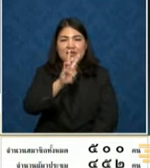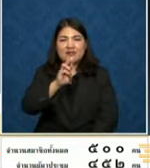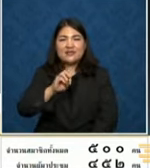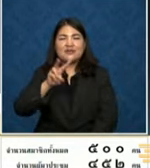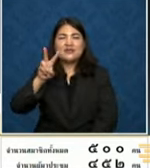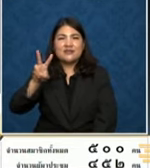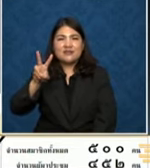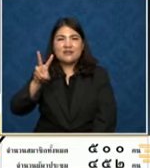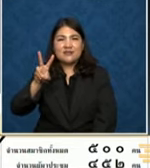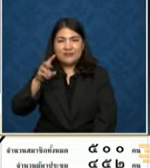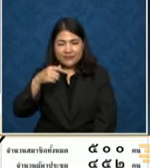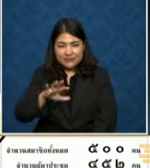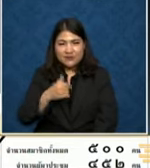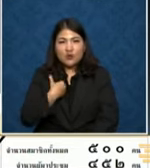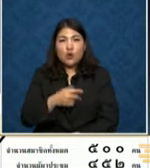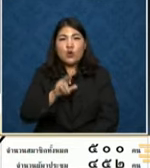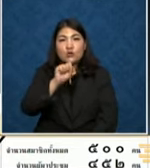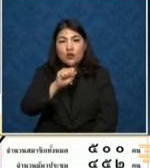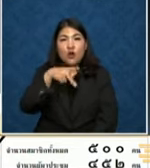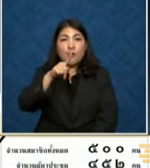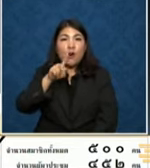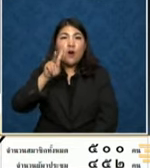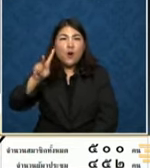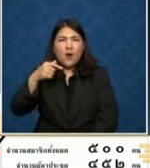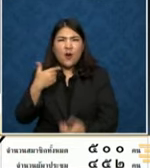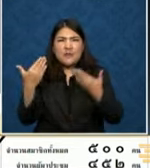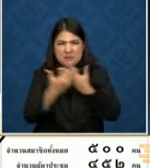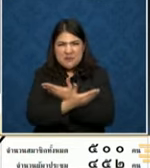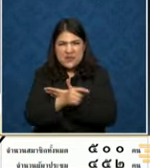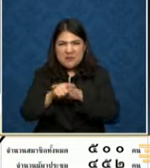2561-62เราจะเปลี่ยนสปก.ให้เป็นโฉนดทองคำ